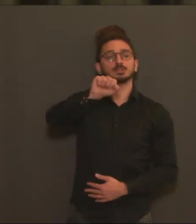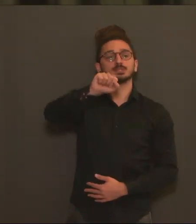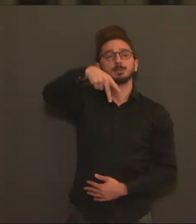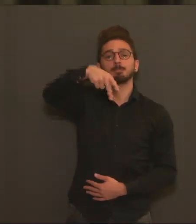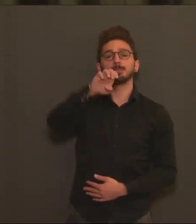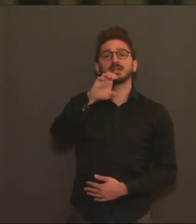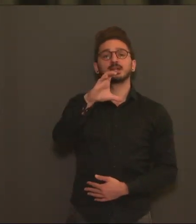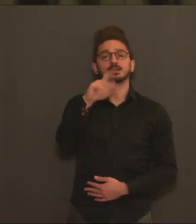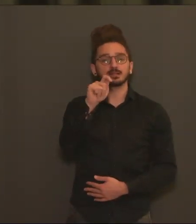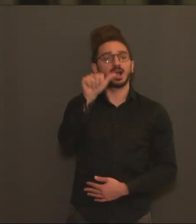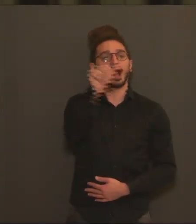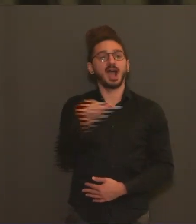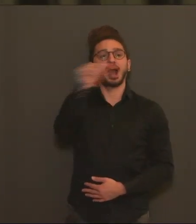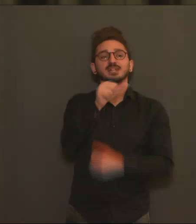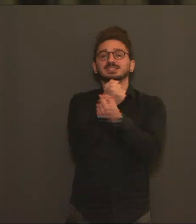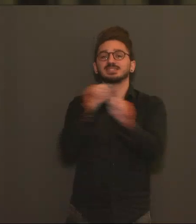Donc Safeonweb, c'est